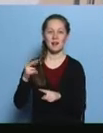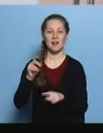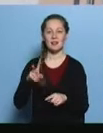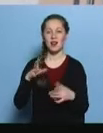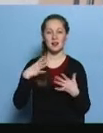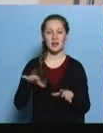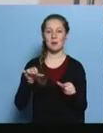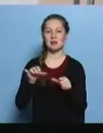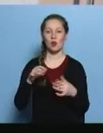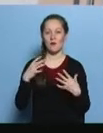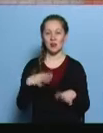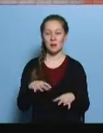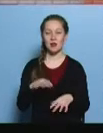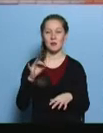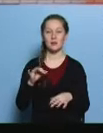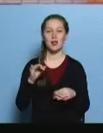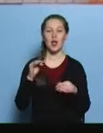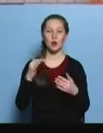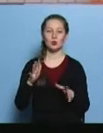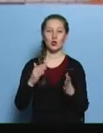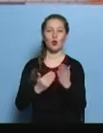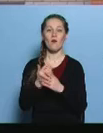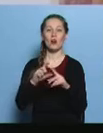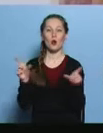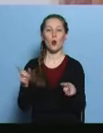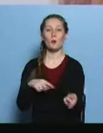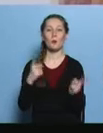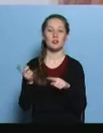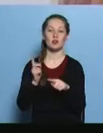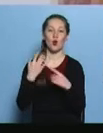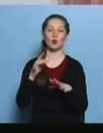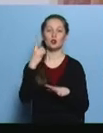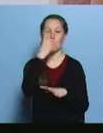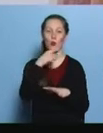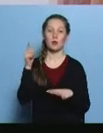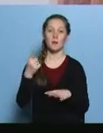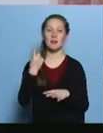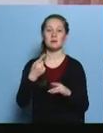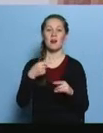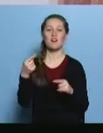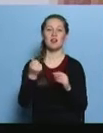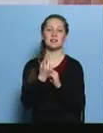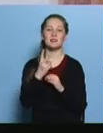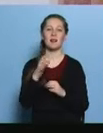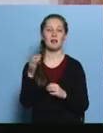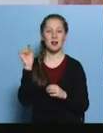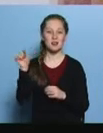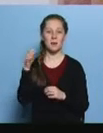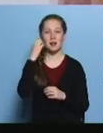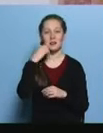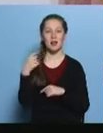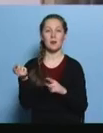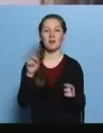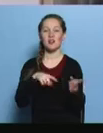столовой. Проблему переселения решил новый корпус. Уже скоро год, как его обживают ученики с 4 по 11 класс. В старый переехала